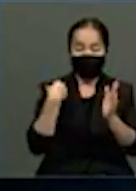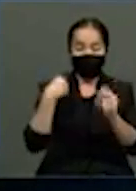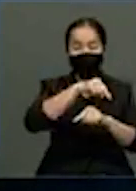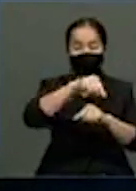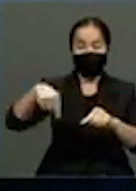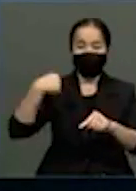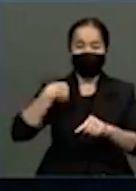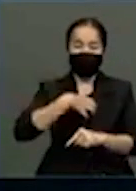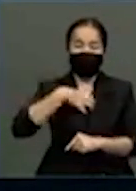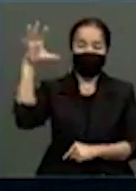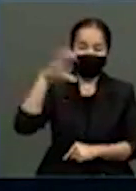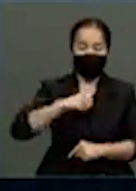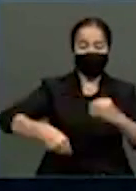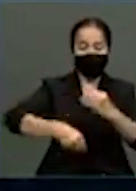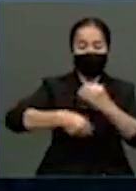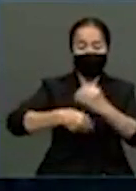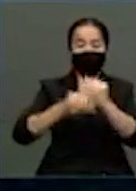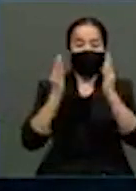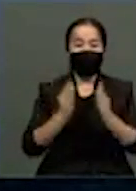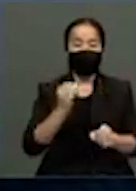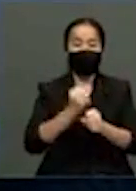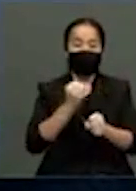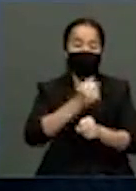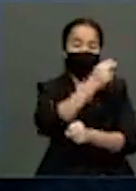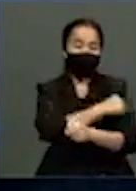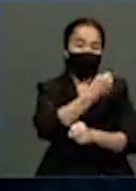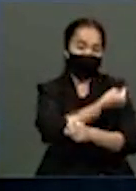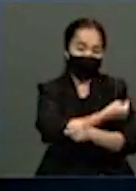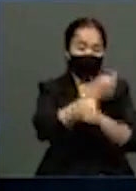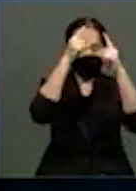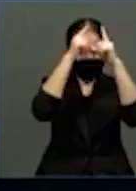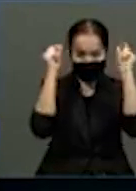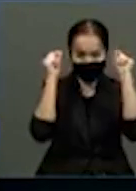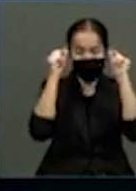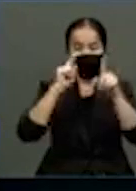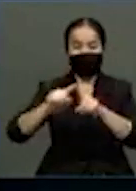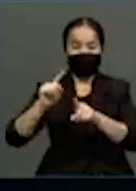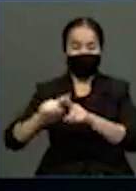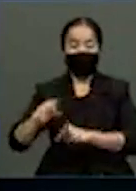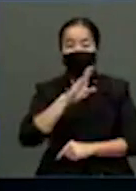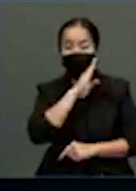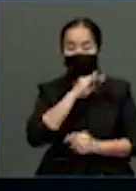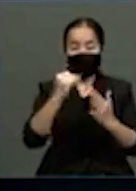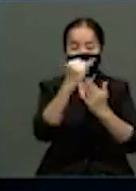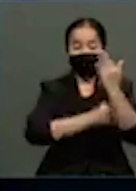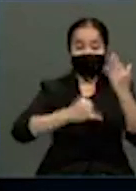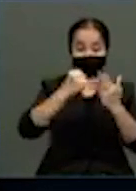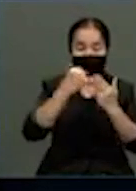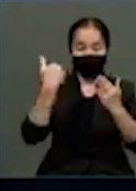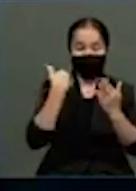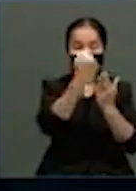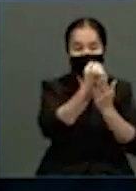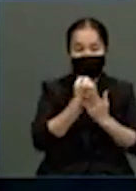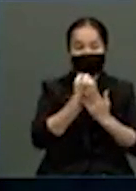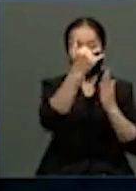ก็พี่น้องที่เป็นบุคลากรทางการแพทย์ที่อยู่ต่างจังหวัดที่สามารถมาช่วยได้ก็ตอนนี้ระดมสร